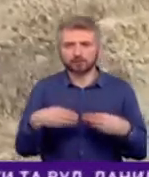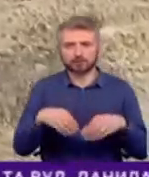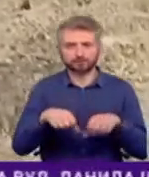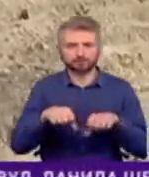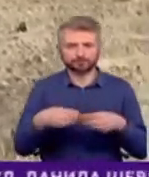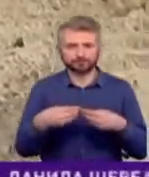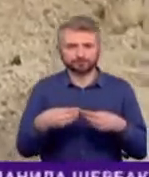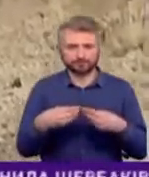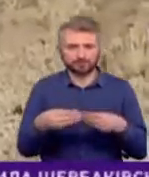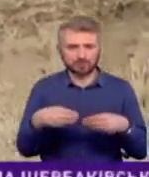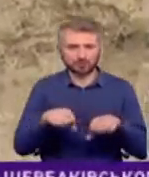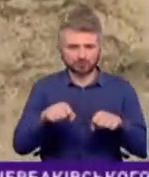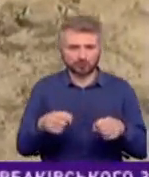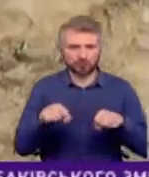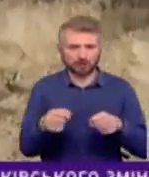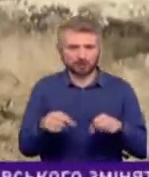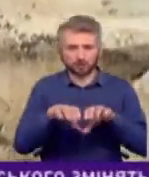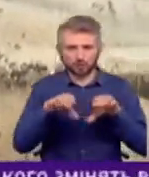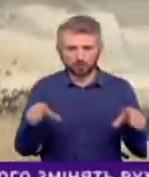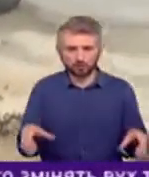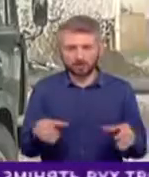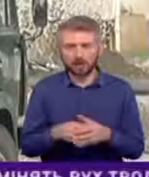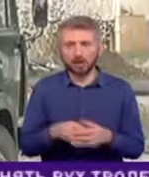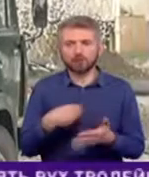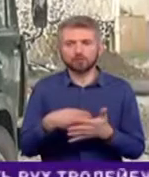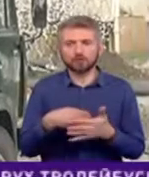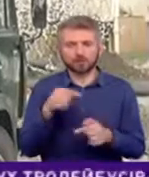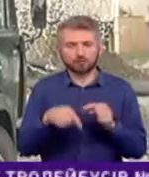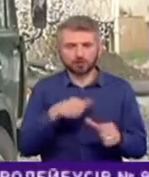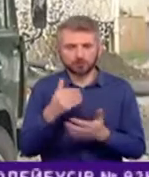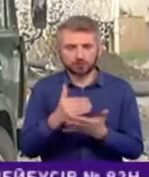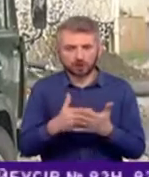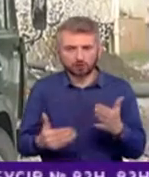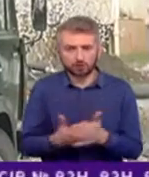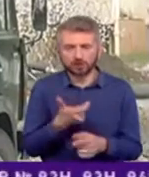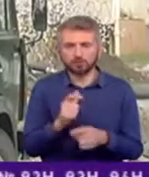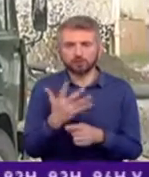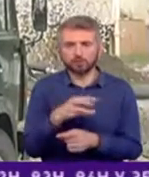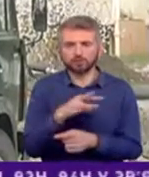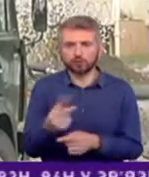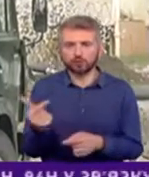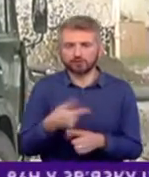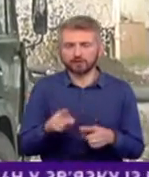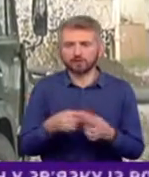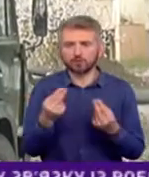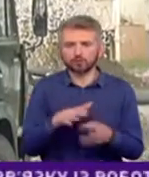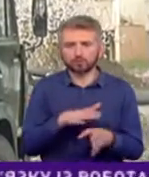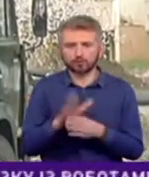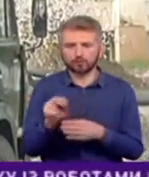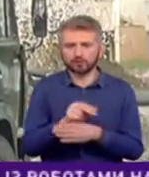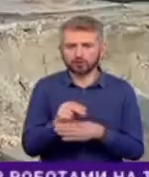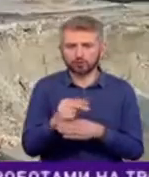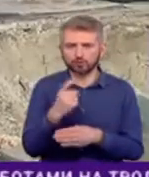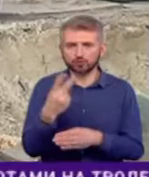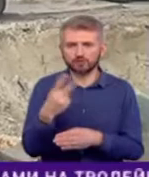трубами. Бюджет цьогорічної програми – оновлення більш як півмільярда гривень. На ці кошти капітально відремонтують 120 об'єктів